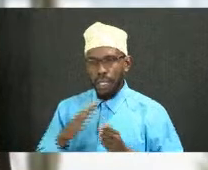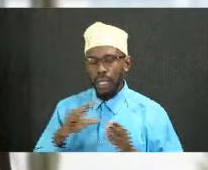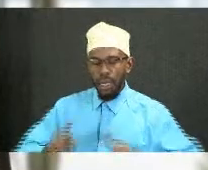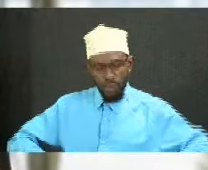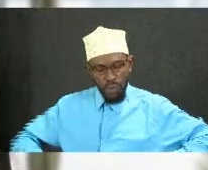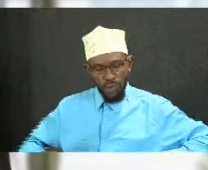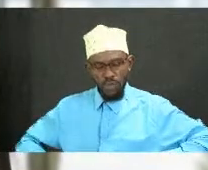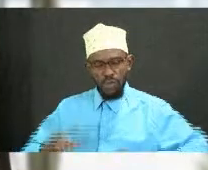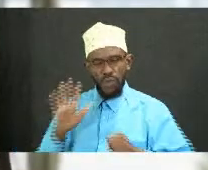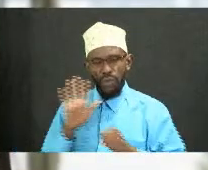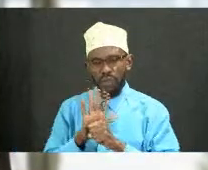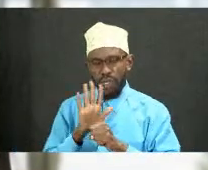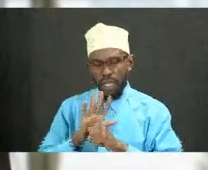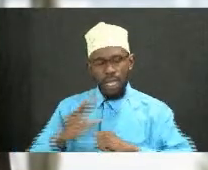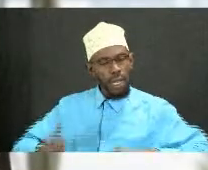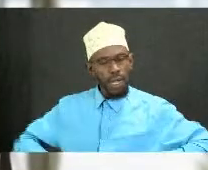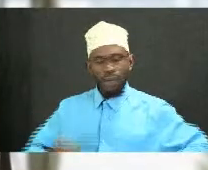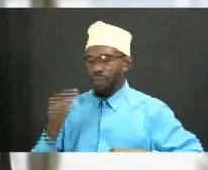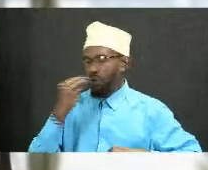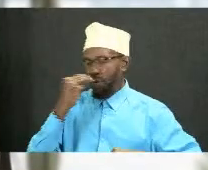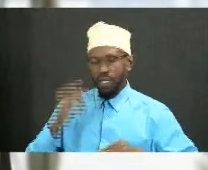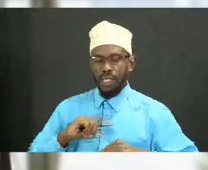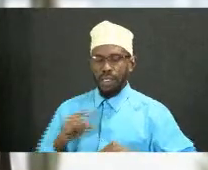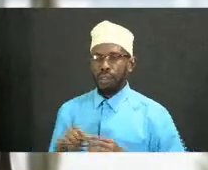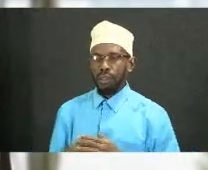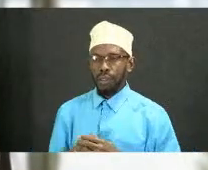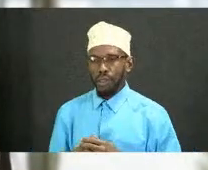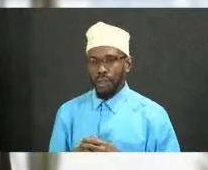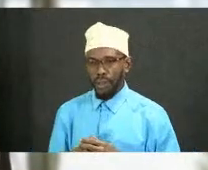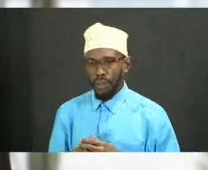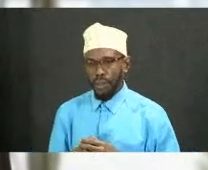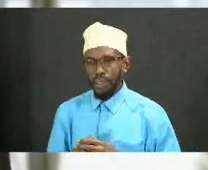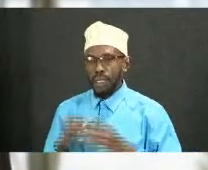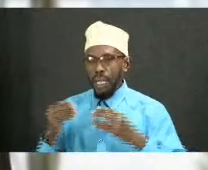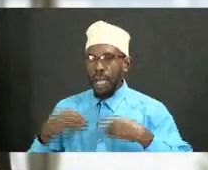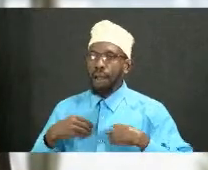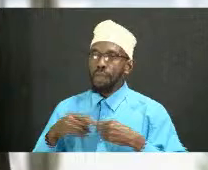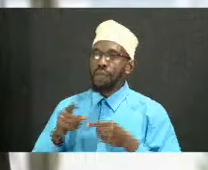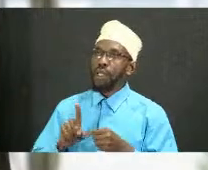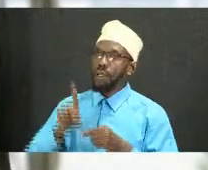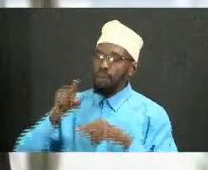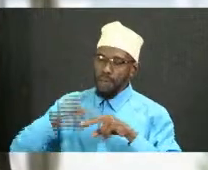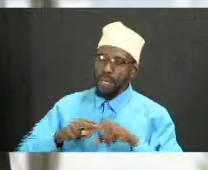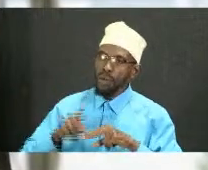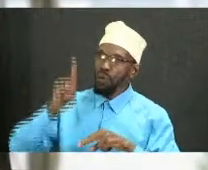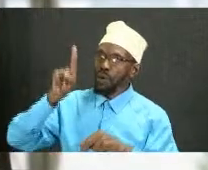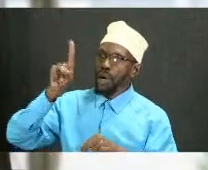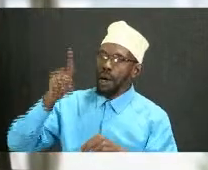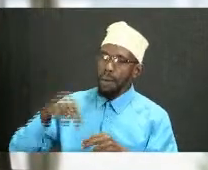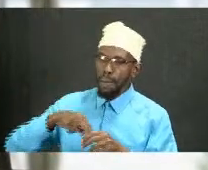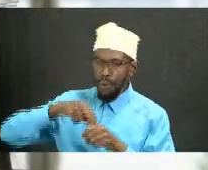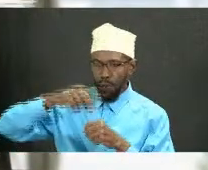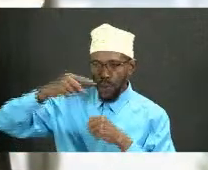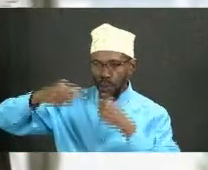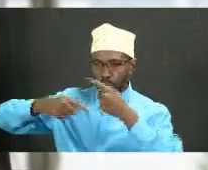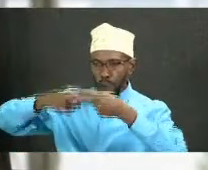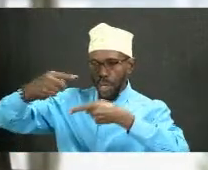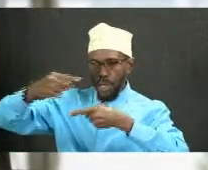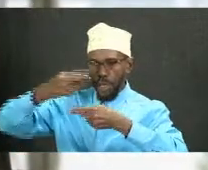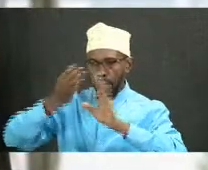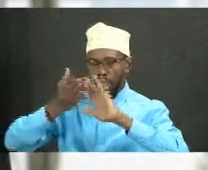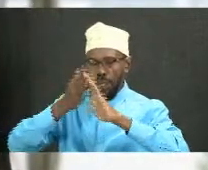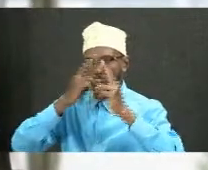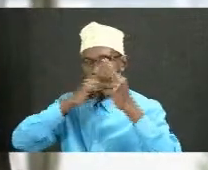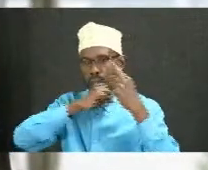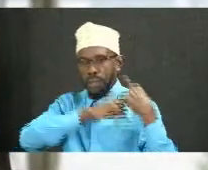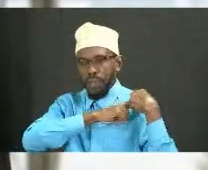akirudi mashallah bitanan, kwamba mashallah amepata shibe. Kwa hivyo kumtegemea Mwenyezi Mungu ni lazima na sisi tutoke,